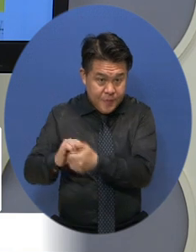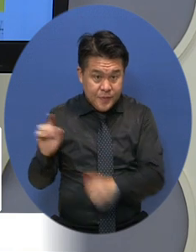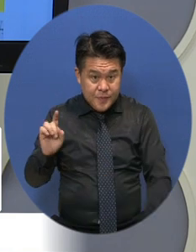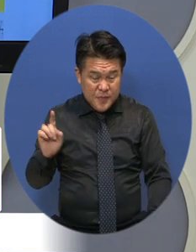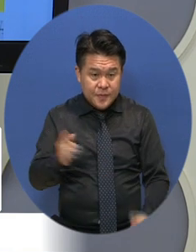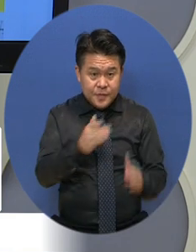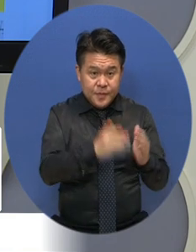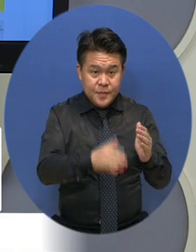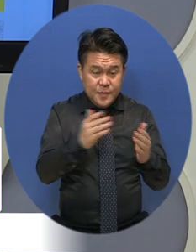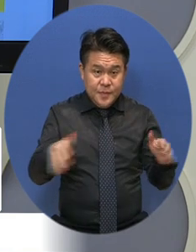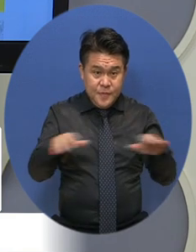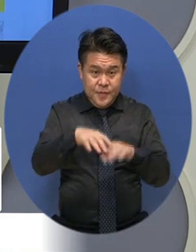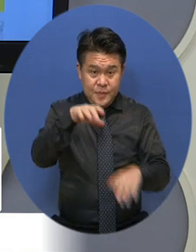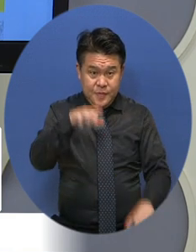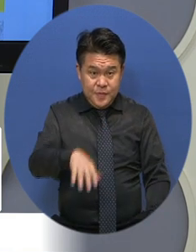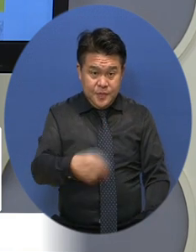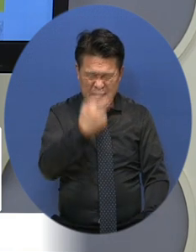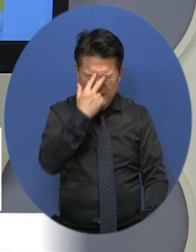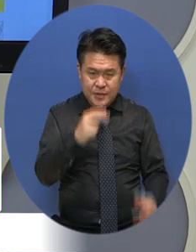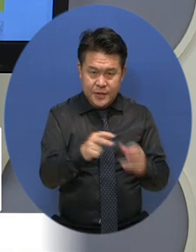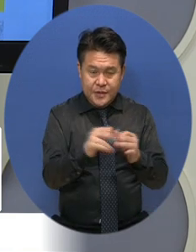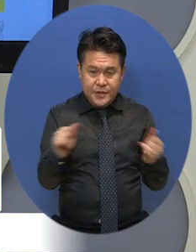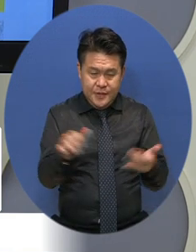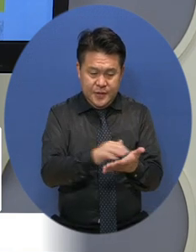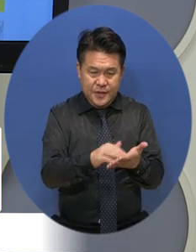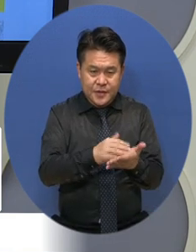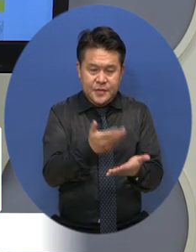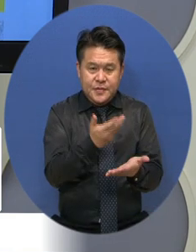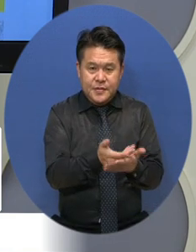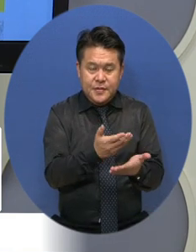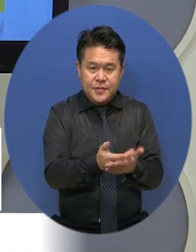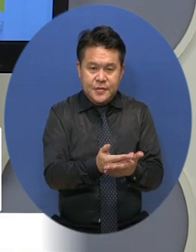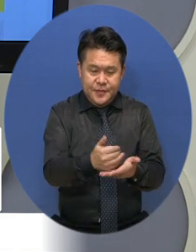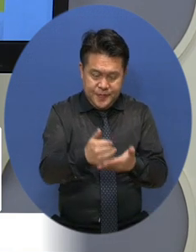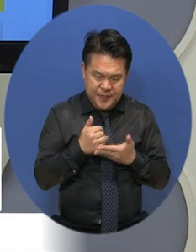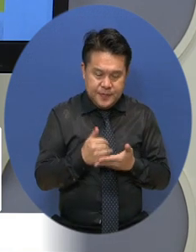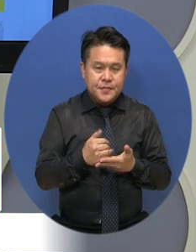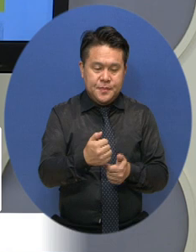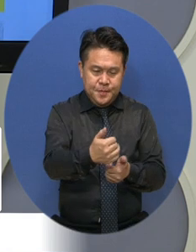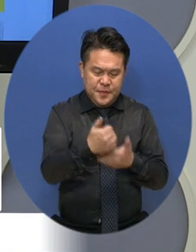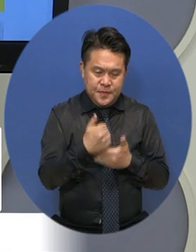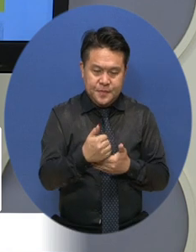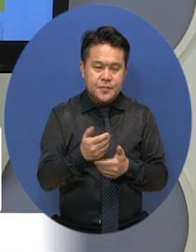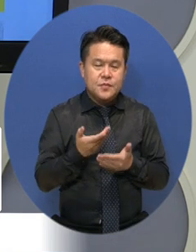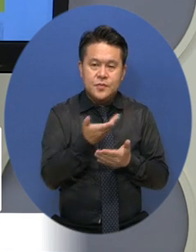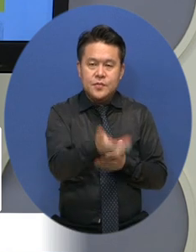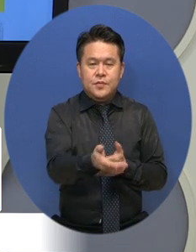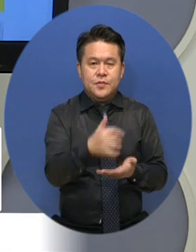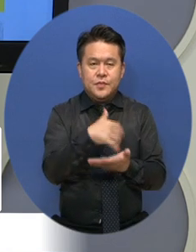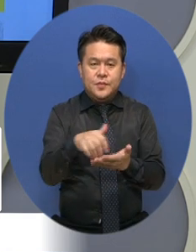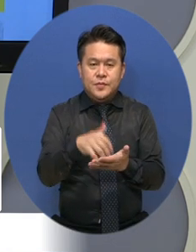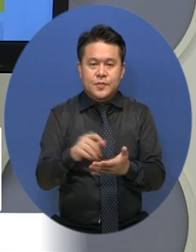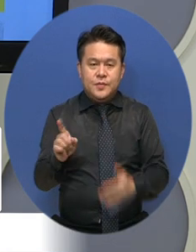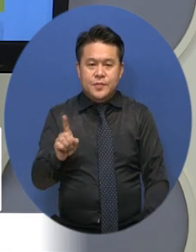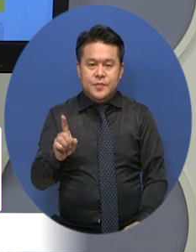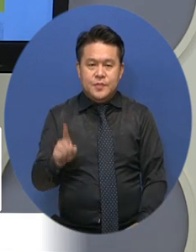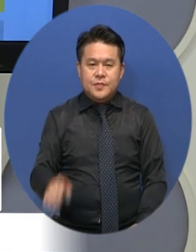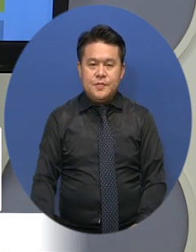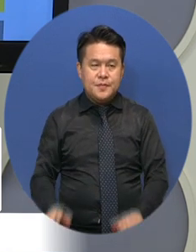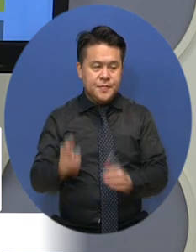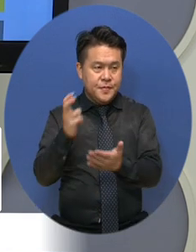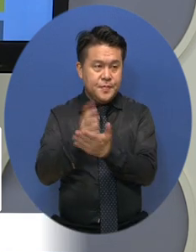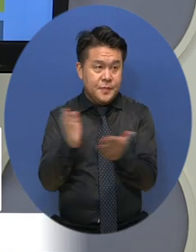시각장애인에게 점자 문서를 요구 바 된 현황과 제공 실적을 행정정보 공표 제도에 따라